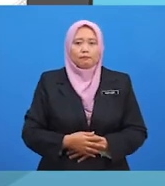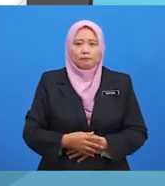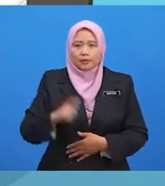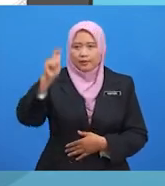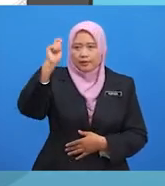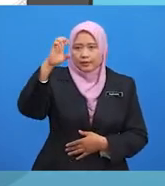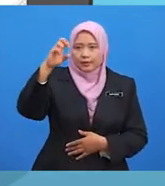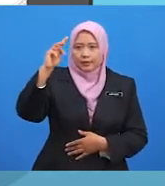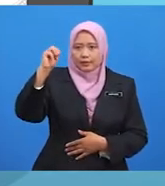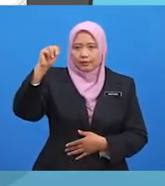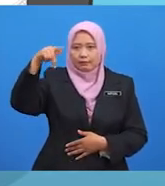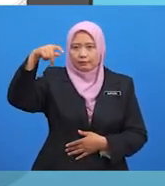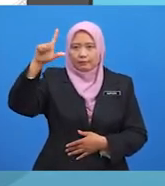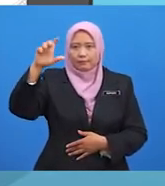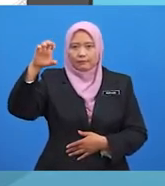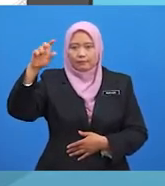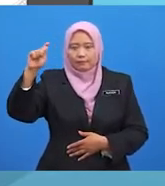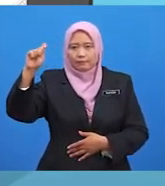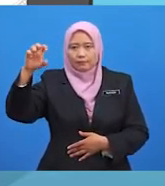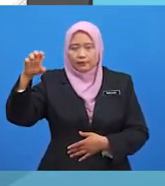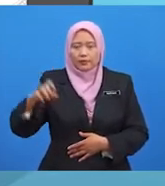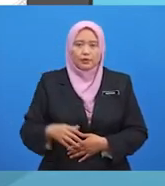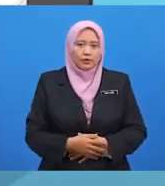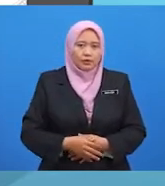Dan klik butang Enter.